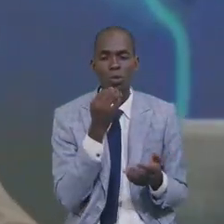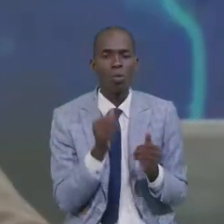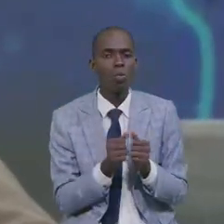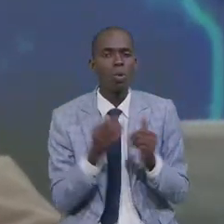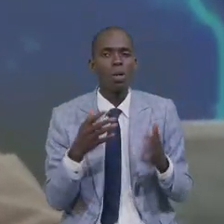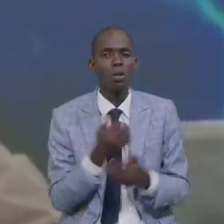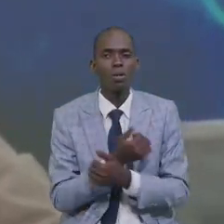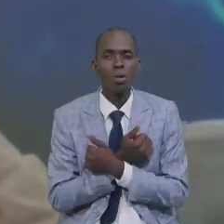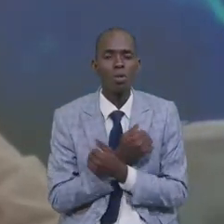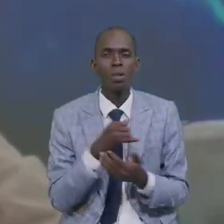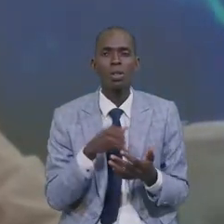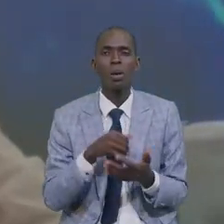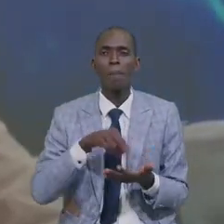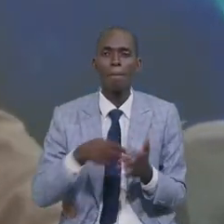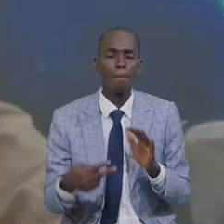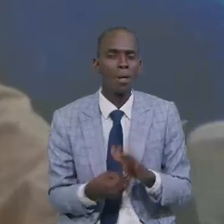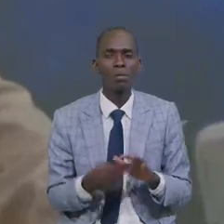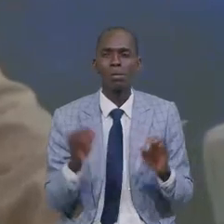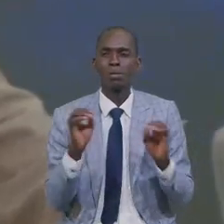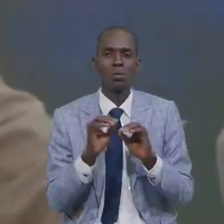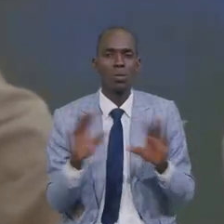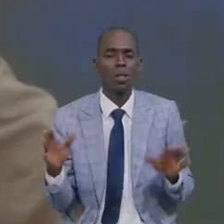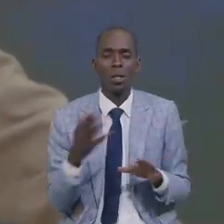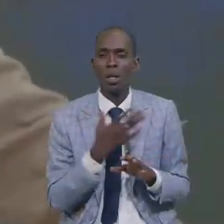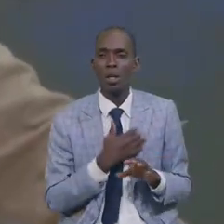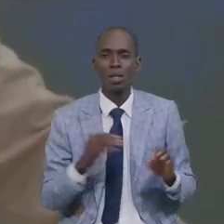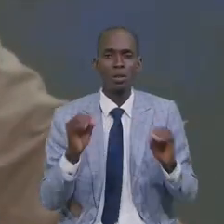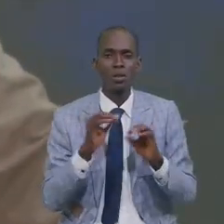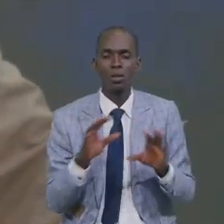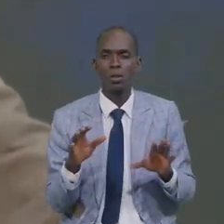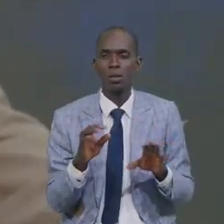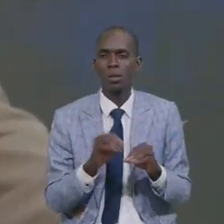Sans l'amour, la charité, ça ne donnera rien.